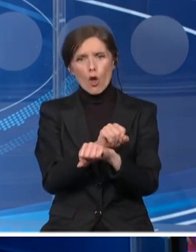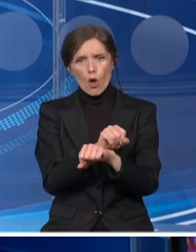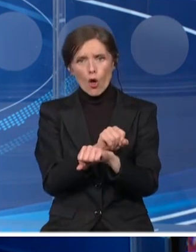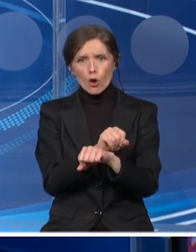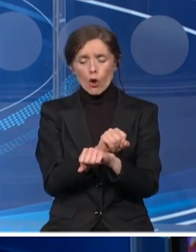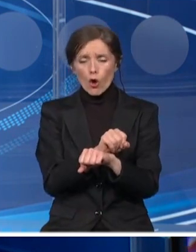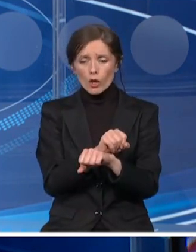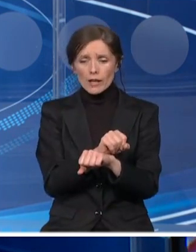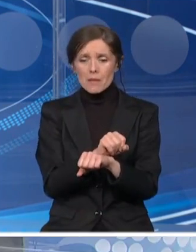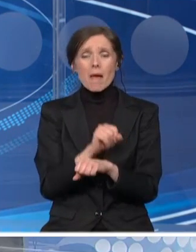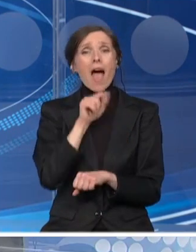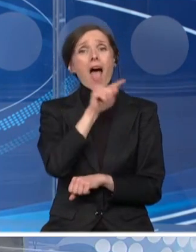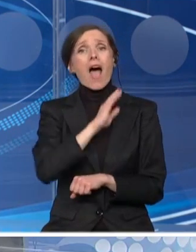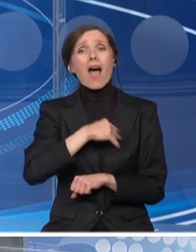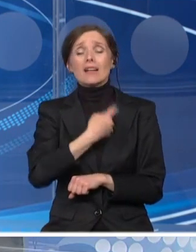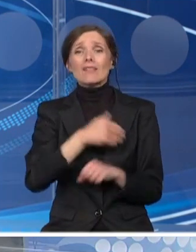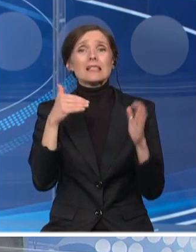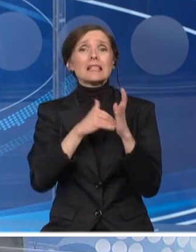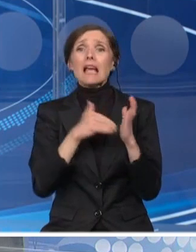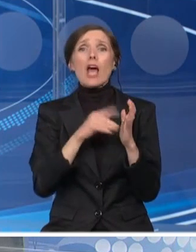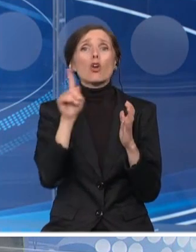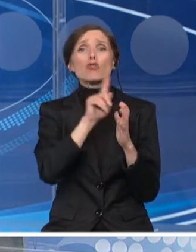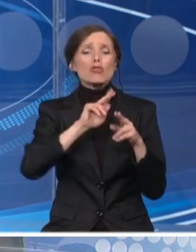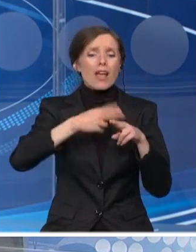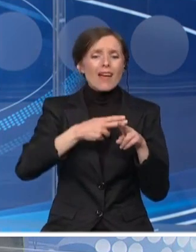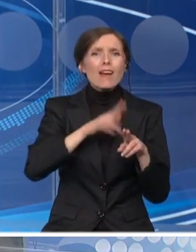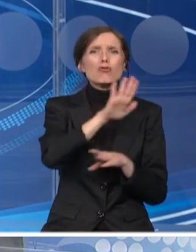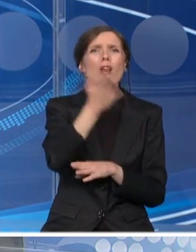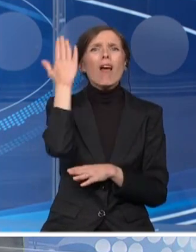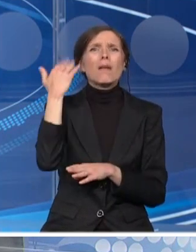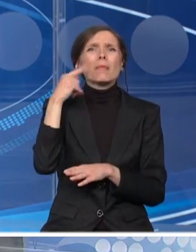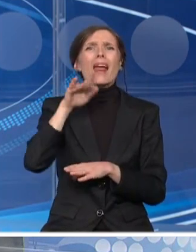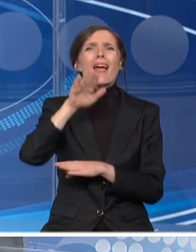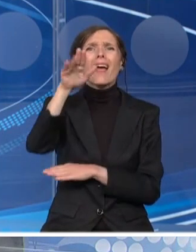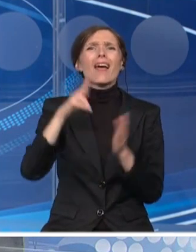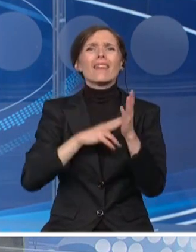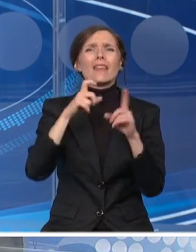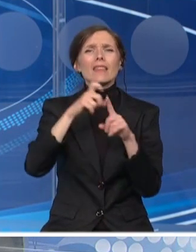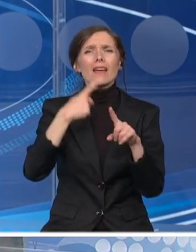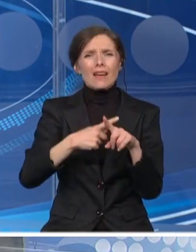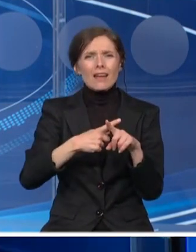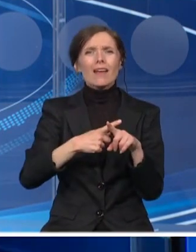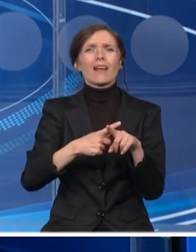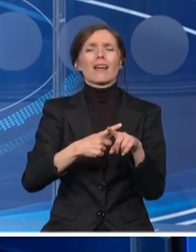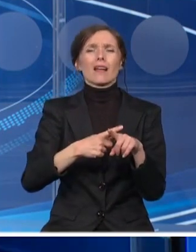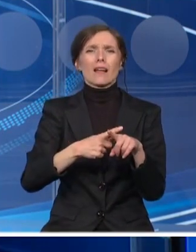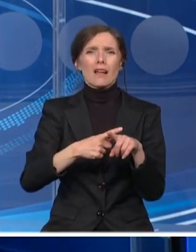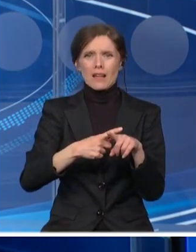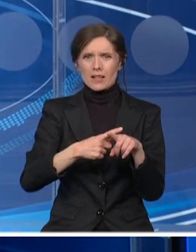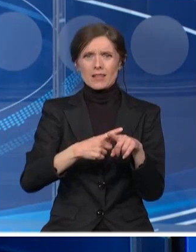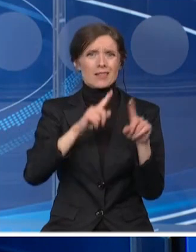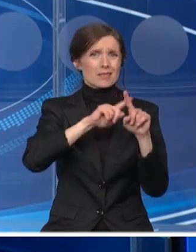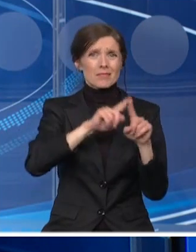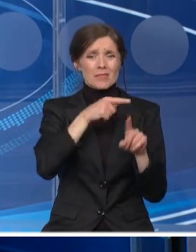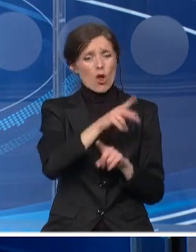ko još uvek nije uspeo da se suoči sa svojom prošlošću nacističkom tvorevinom NDH i nizom, lancem